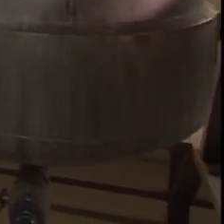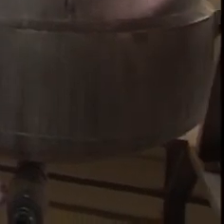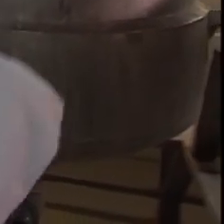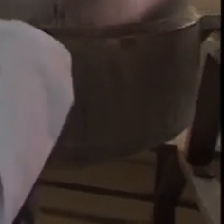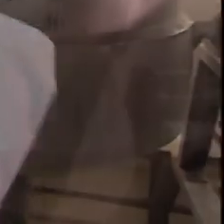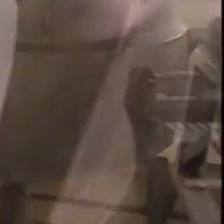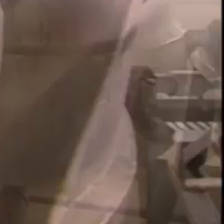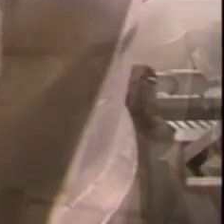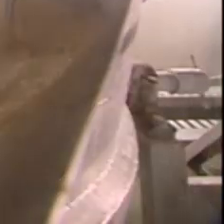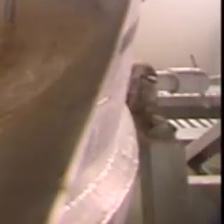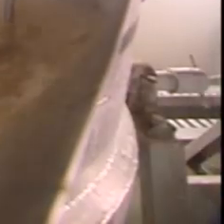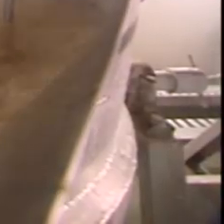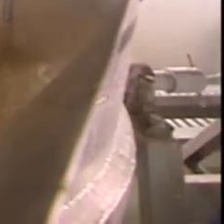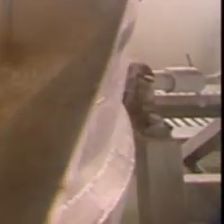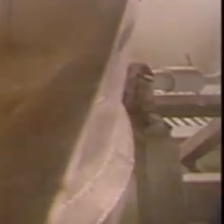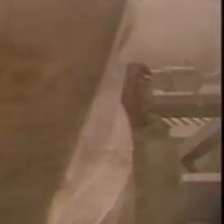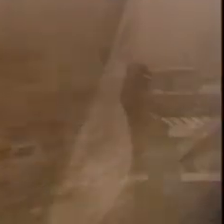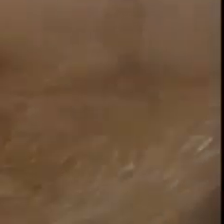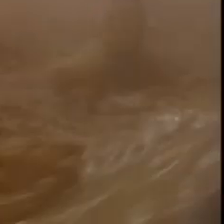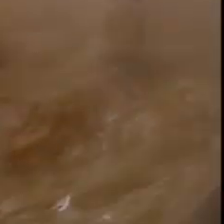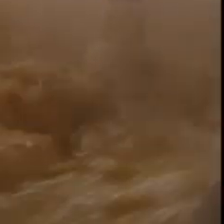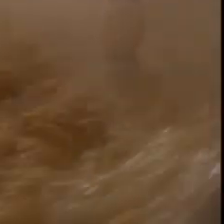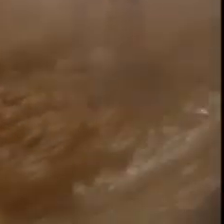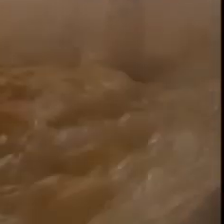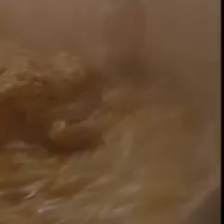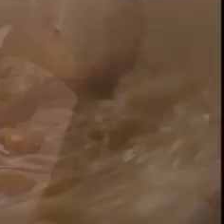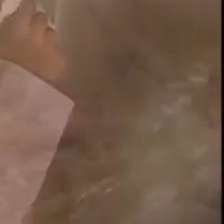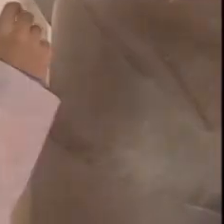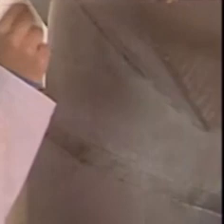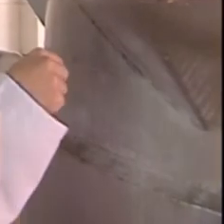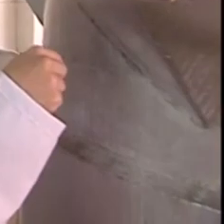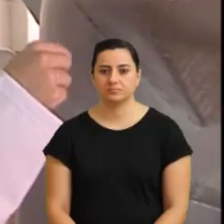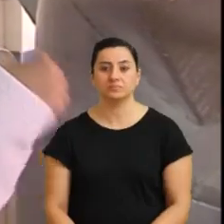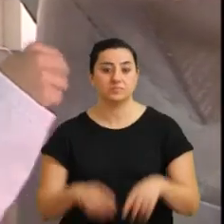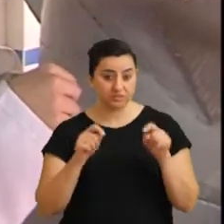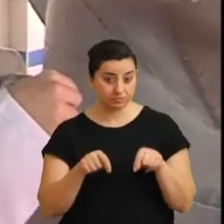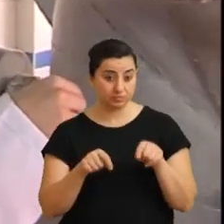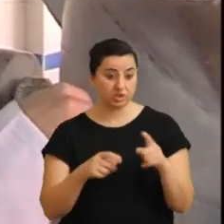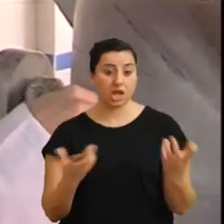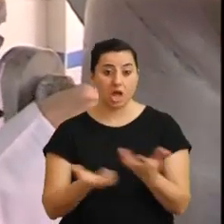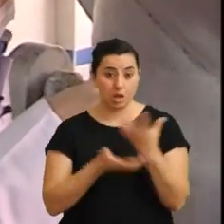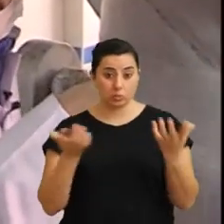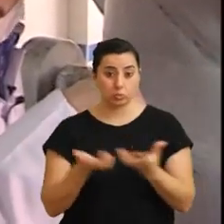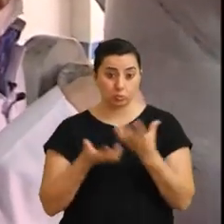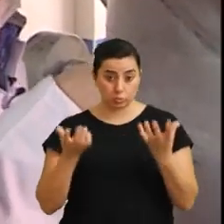Kazanın başına koştular hemen. Yüksekteki kazanın içini görebilmek için parmak uçlarında yükseliyorlar. Şimdi bu kaynıyor.